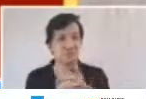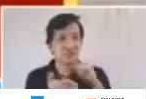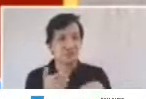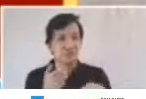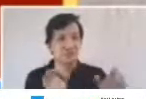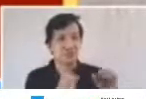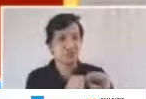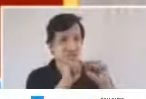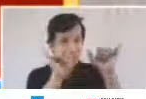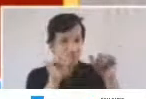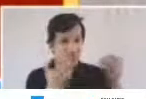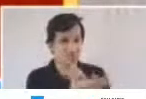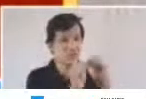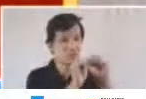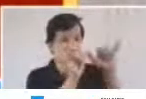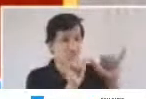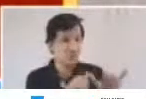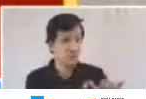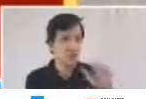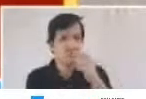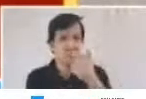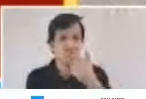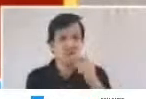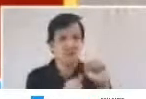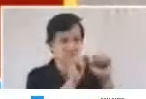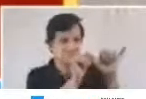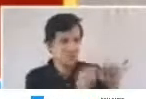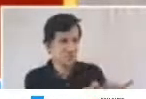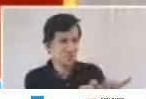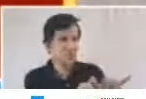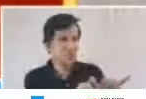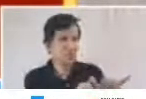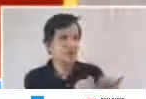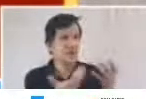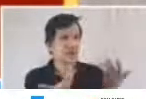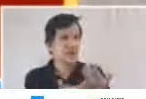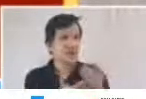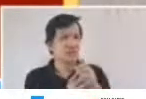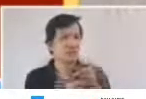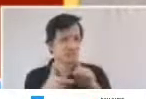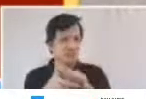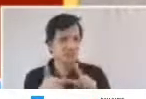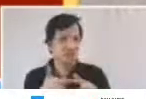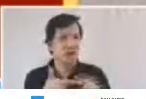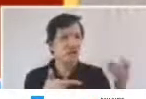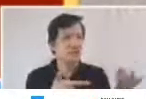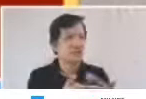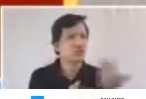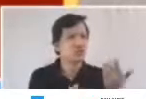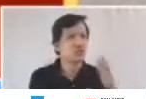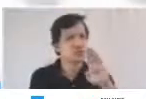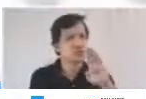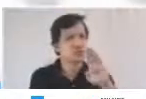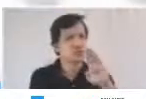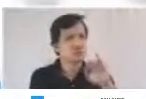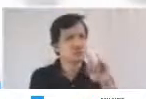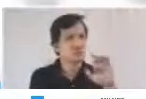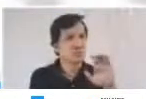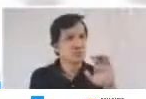ito na ito ay isang electronic case investigation form na ginagamit ng ating mga facilities. And dito